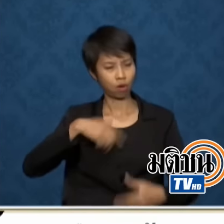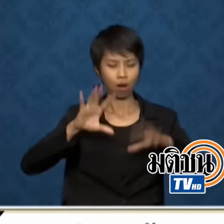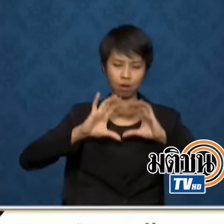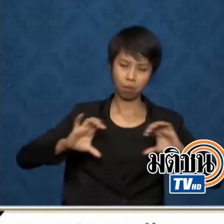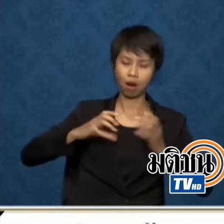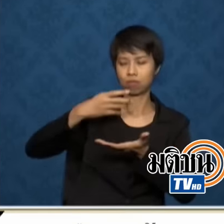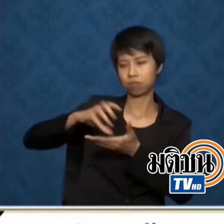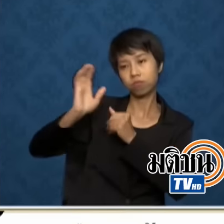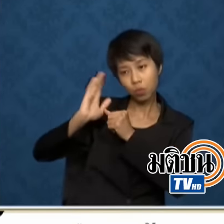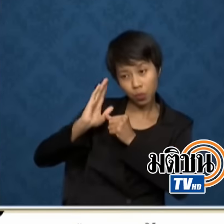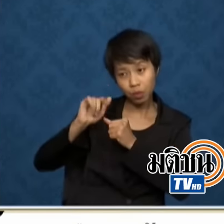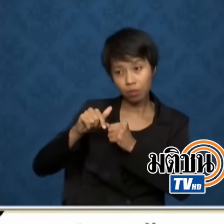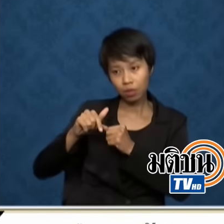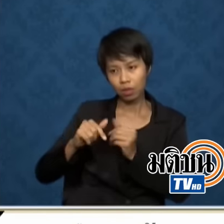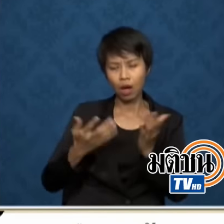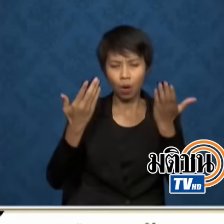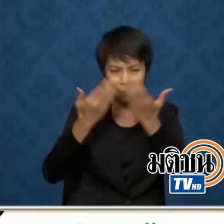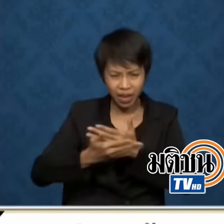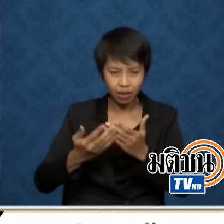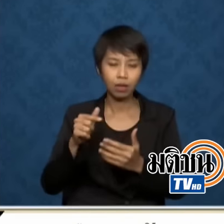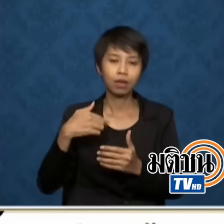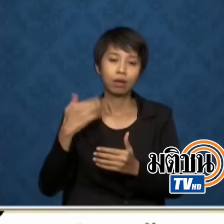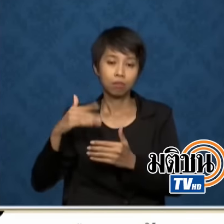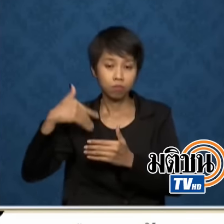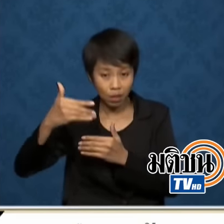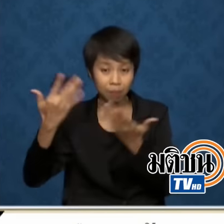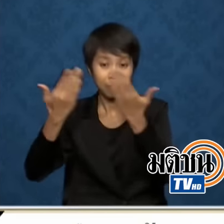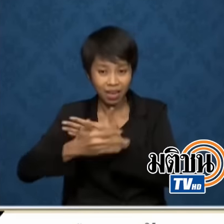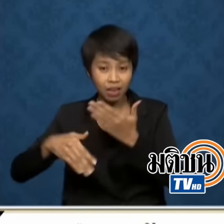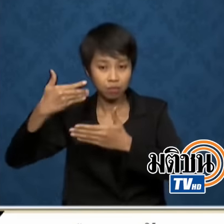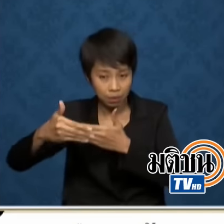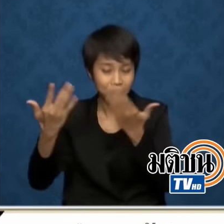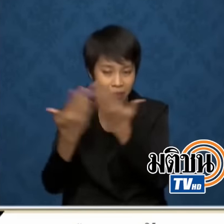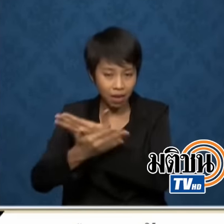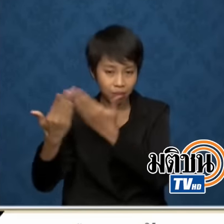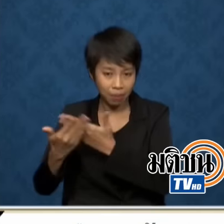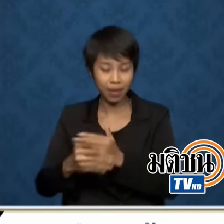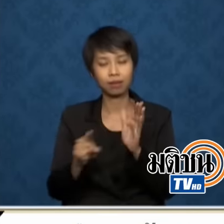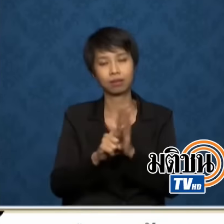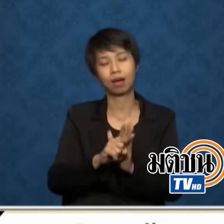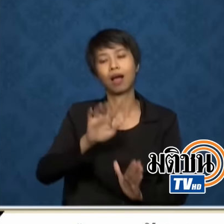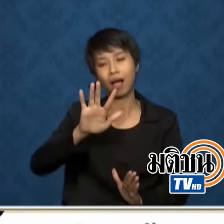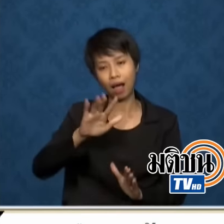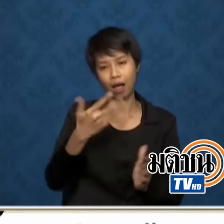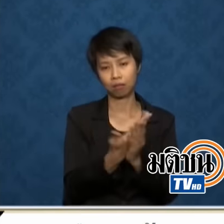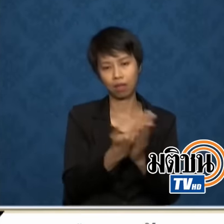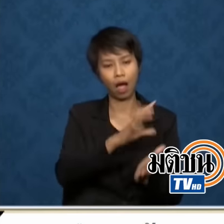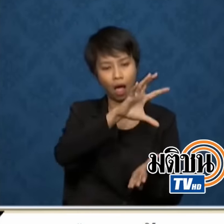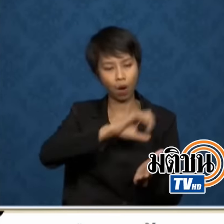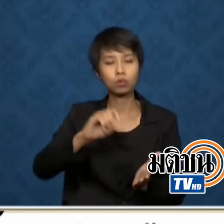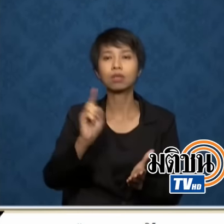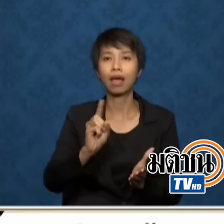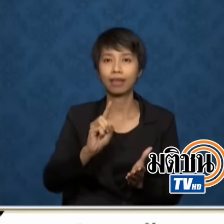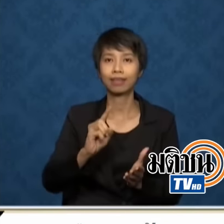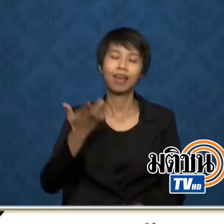ลงก็ยิ่งเปลี่ยนแปลงไปเรื่อยๆนะคะถึง5ครั้งด้วยกันนะคะโดยเฉพาะอย่างยิ่งในเรื่องของแหล่งที่มาของเงินค่ะเพราะว่าตอน